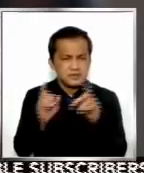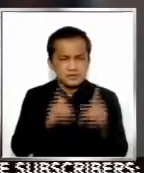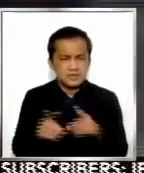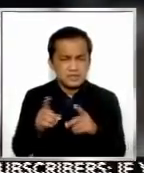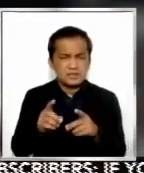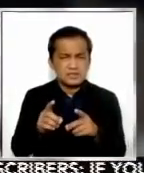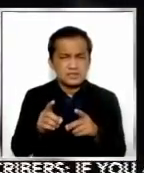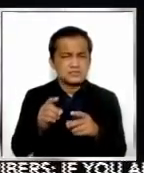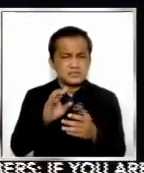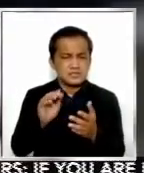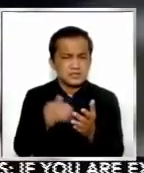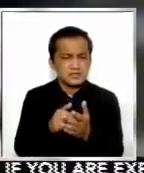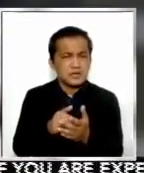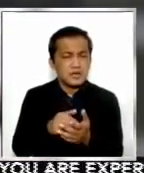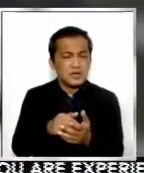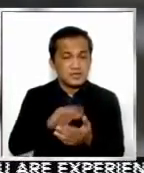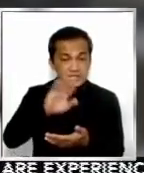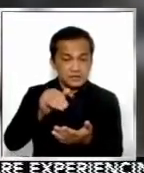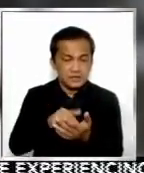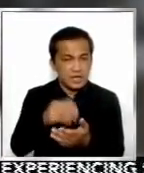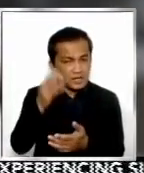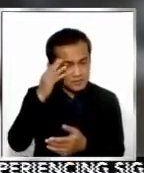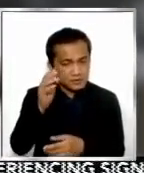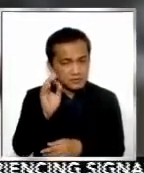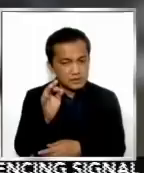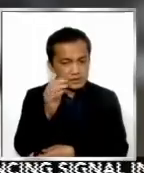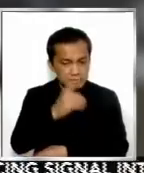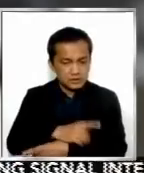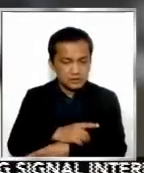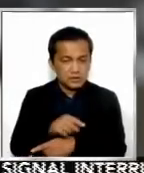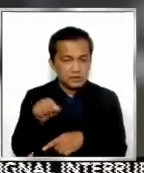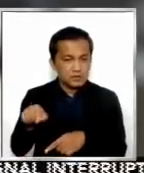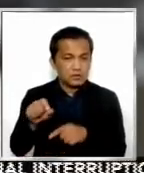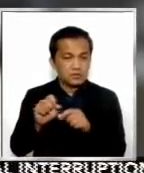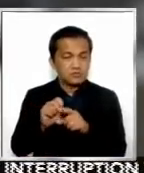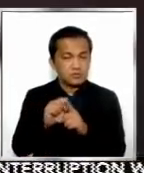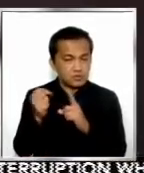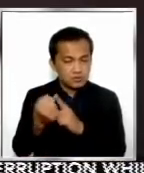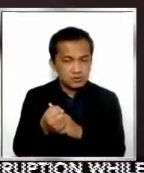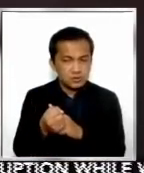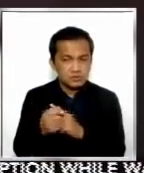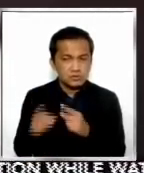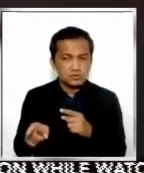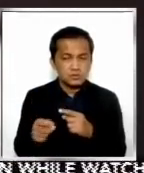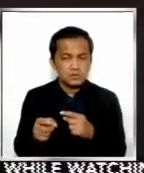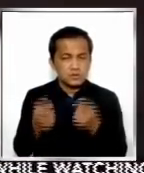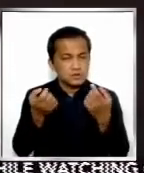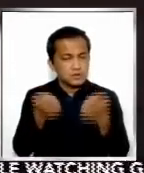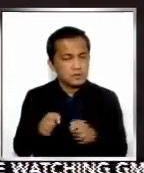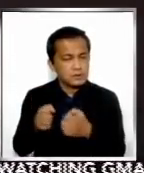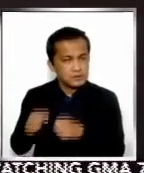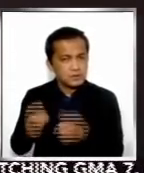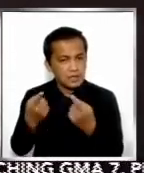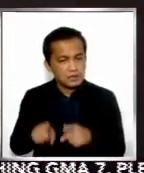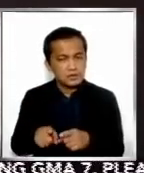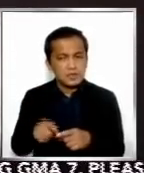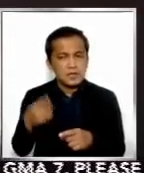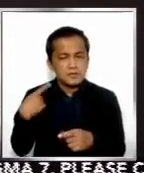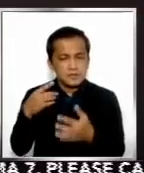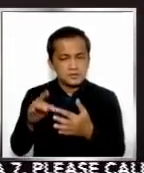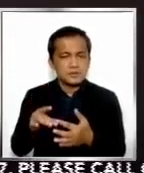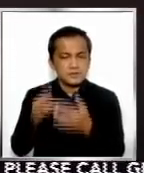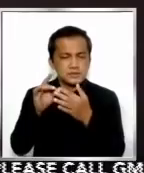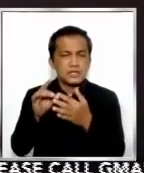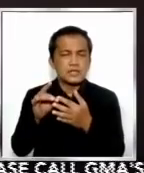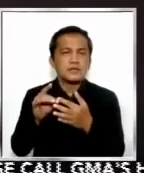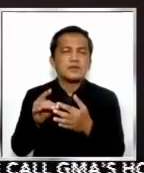Pero kapag may mga ganito tayong situations na under fortuitous event, may special privilege tayo na